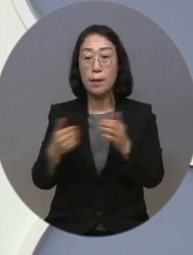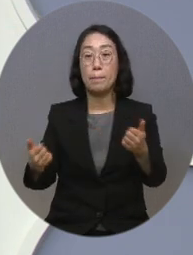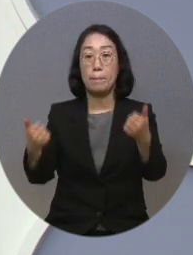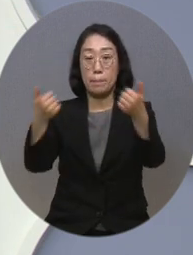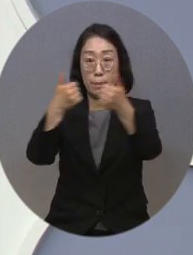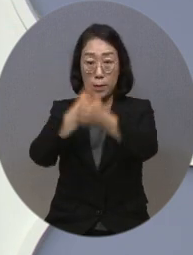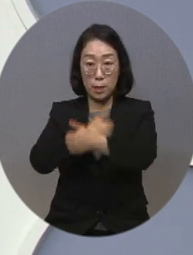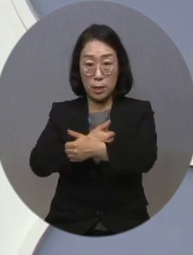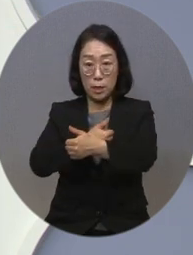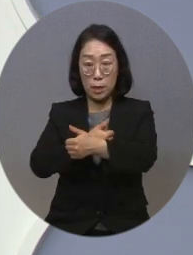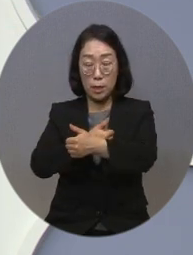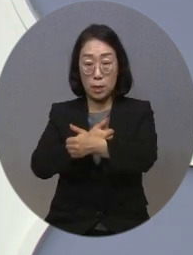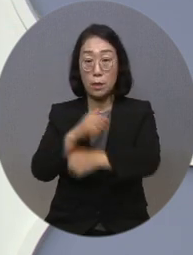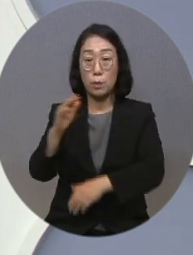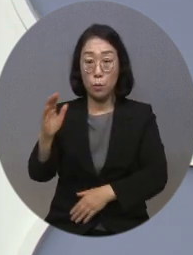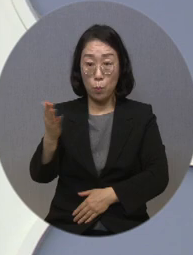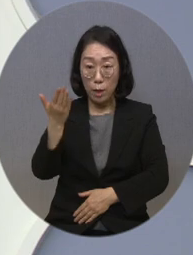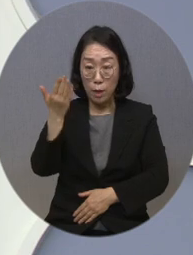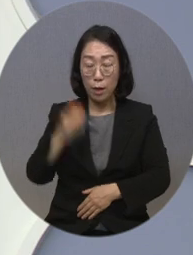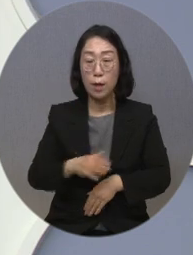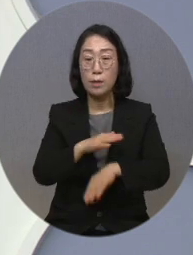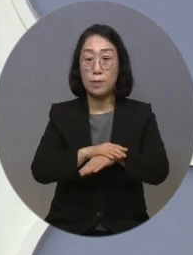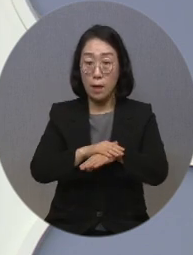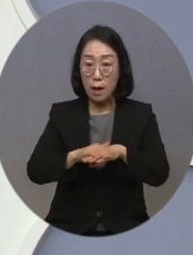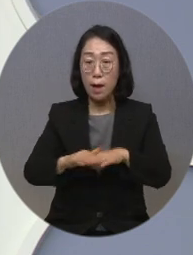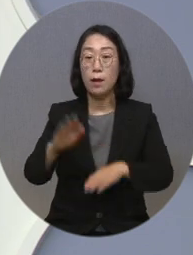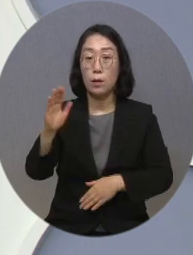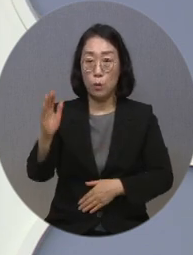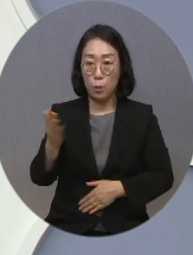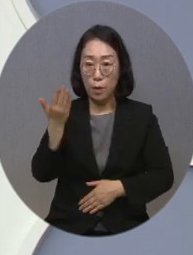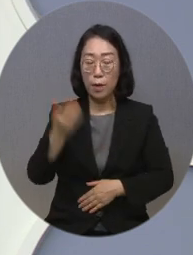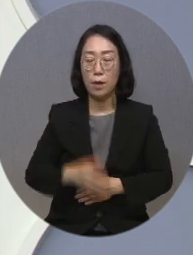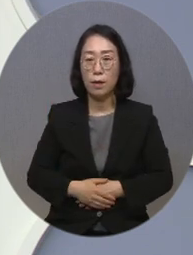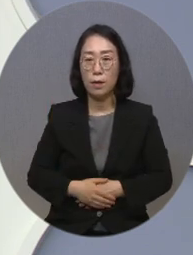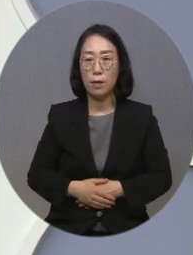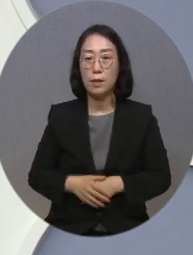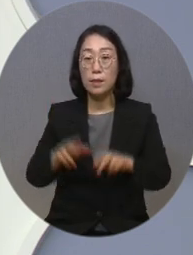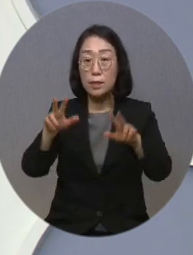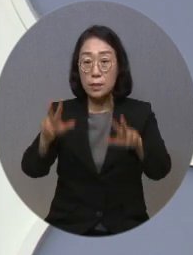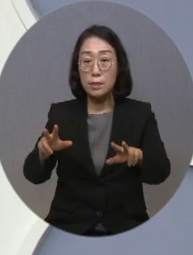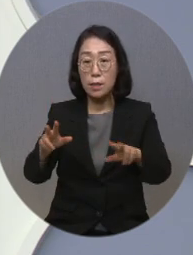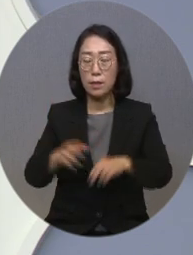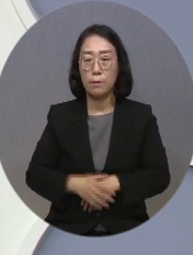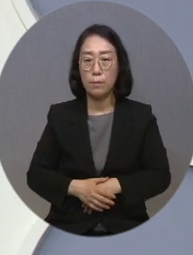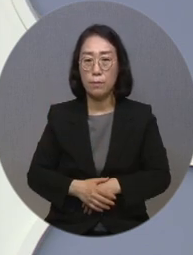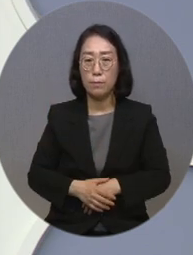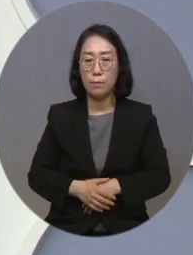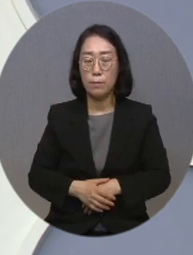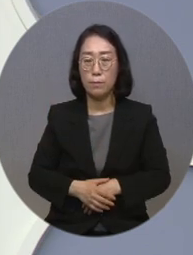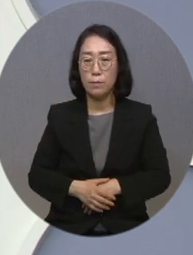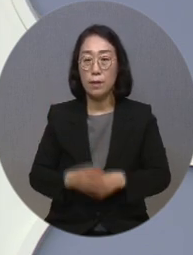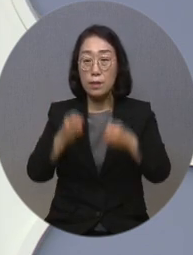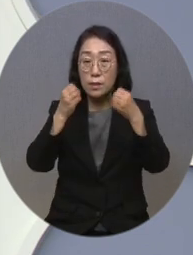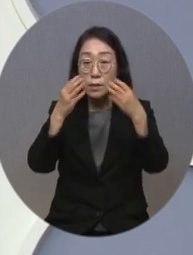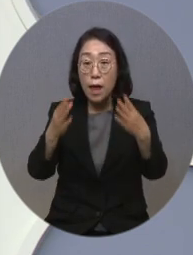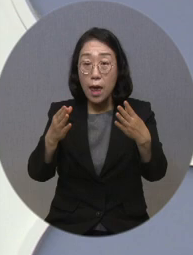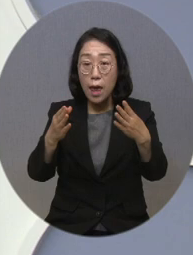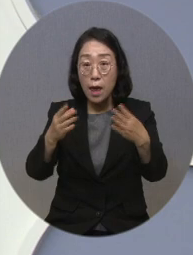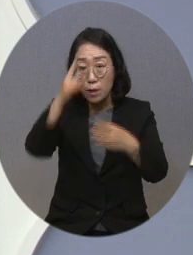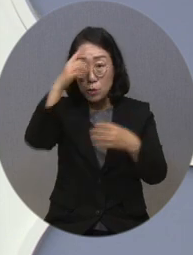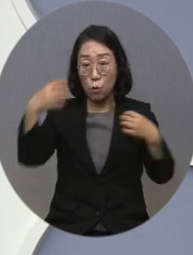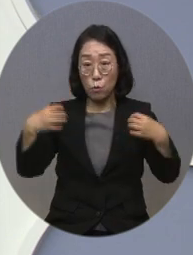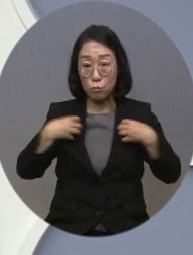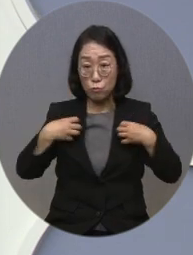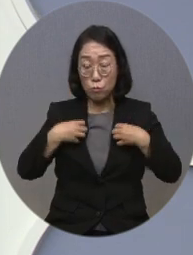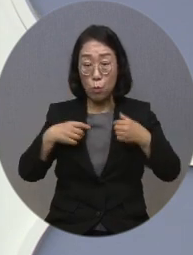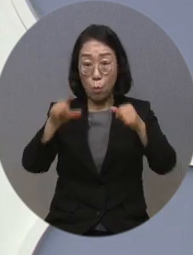돼서 정권 교체는 잘 이루어진 거로 저는 판단을 합니다. 이제 이왕 윤석열 정부가 5월